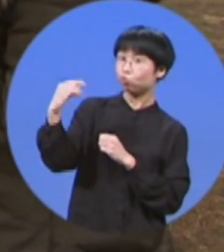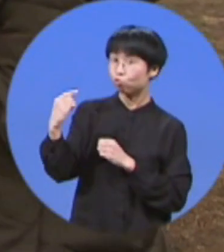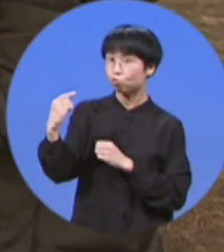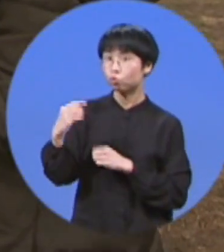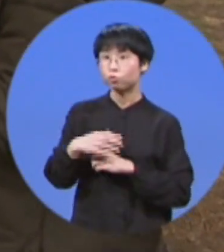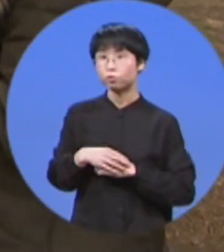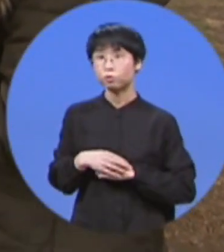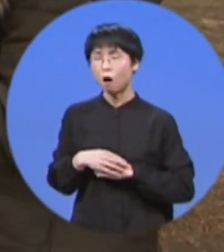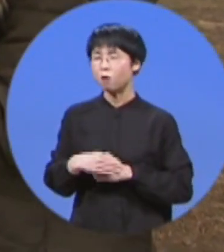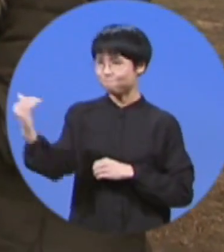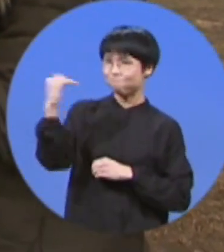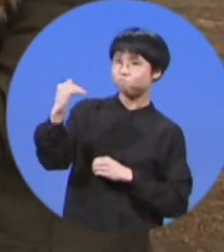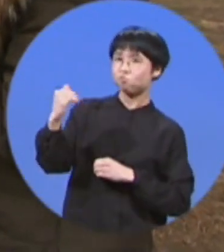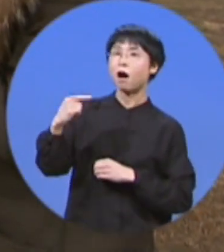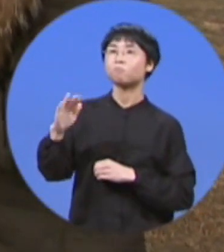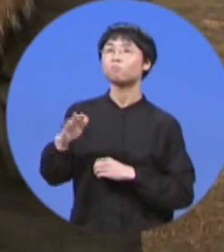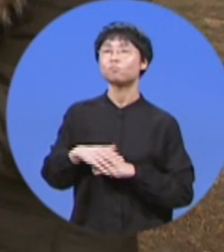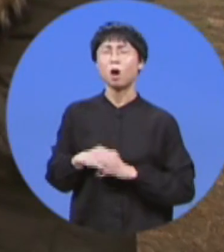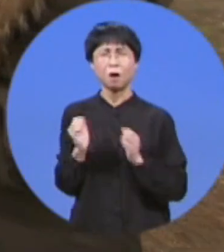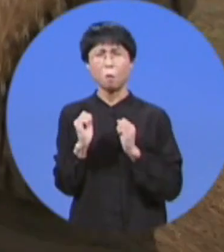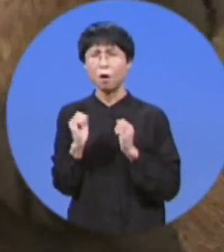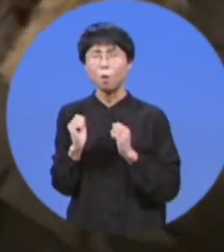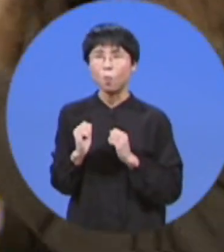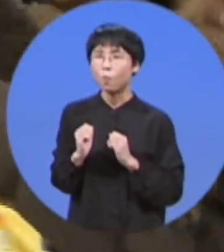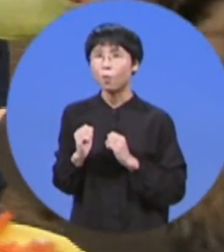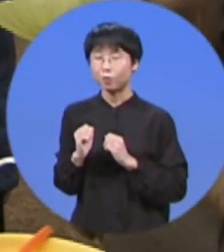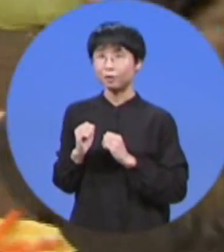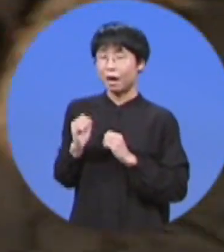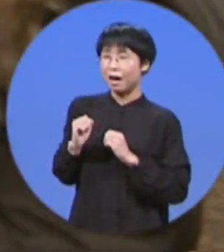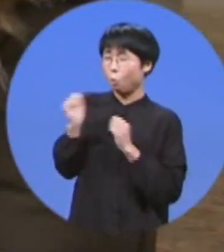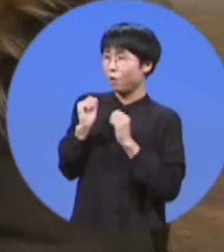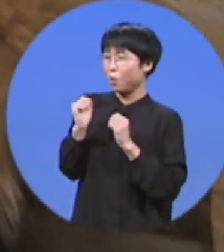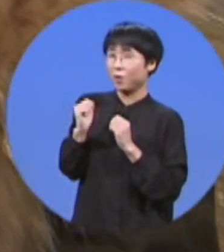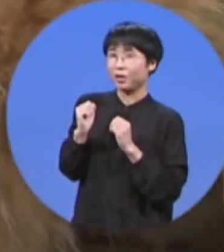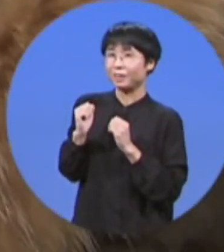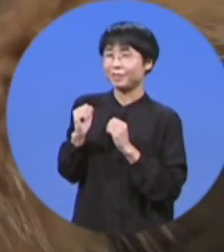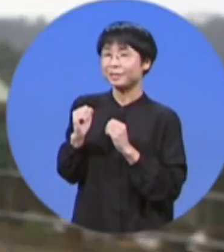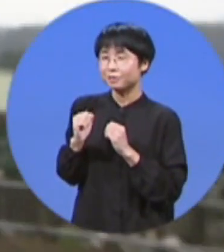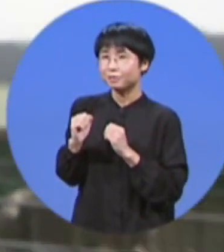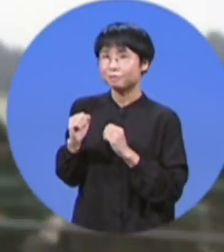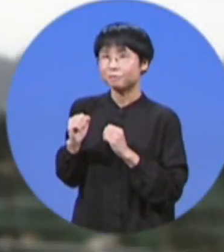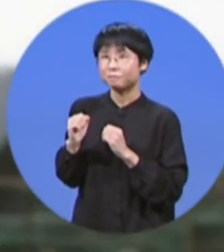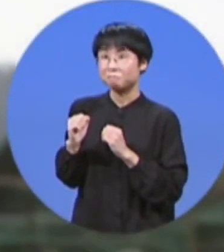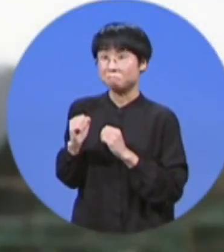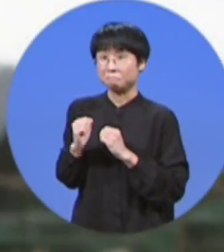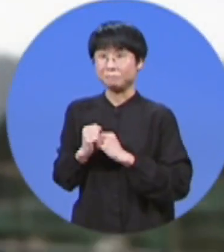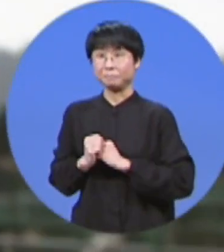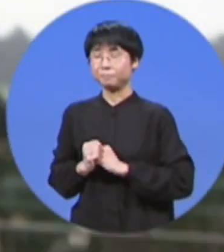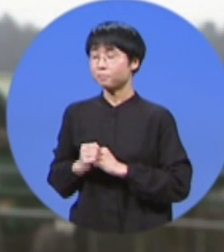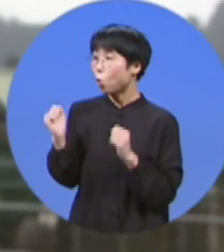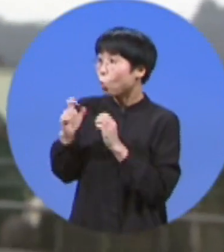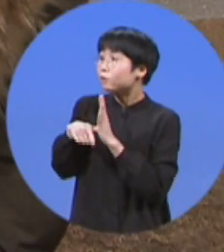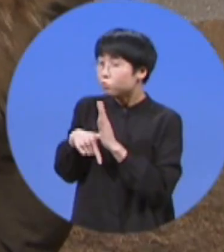ますか。 ある程度はきます。 怖い怖い。 大丈夫大丈夫。もうちょっともうちょっと待って。怖いと思